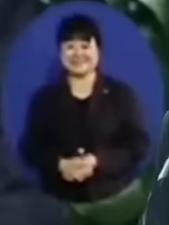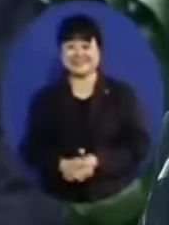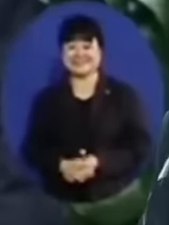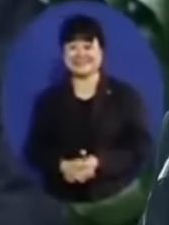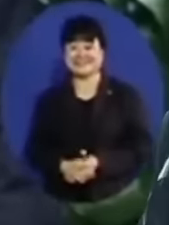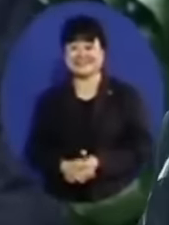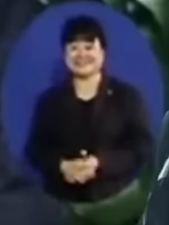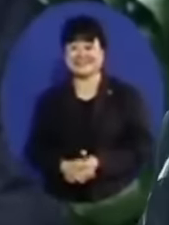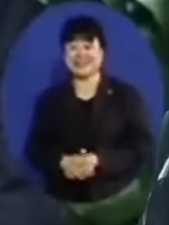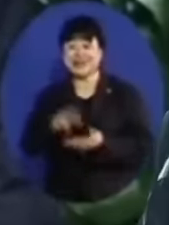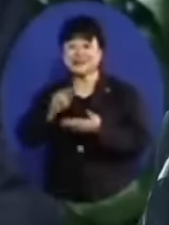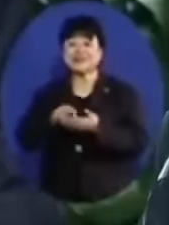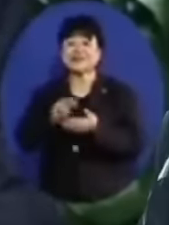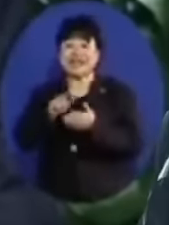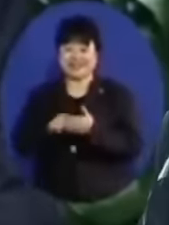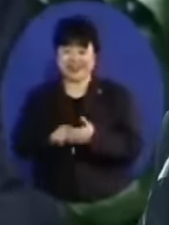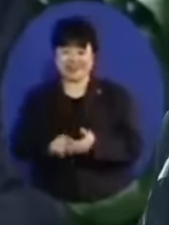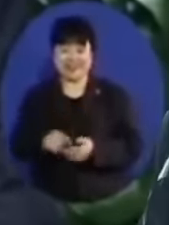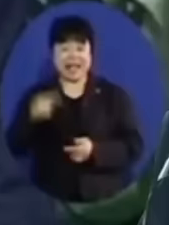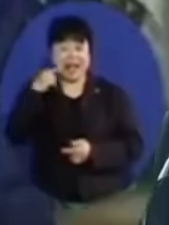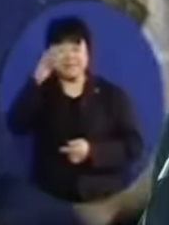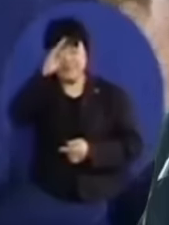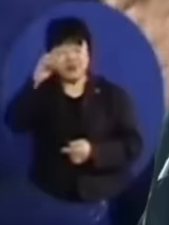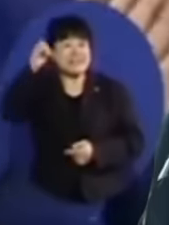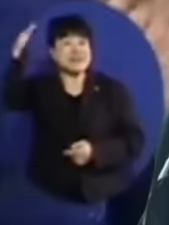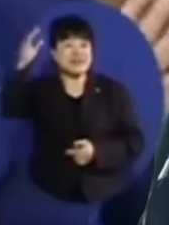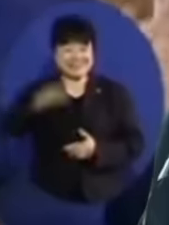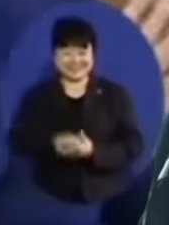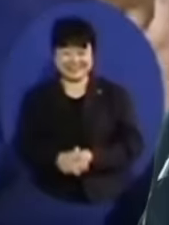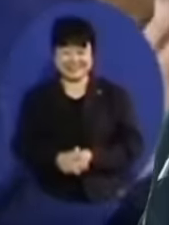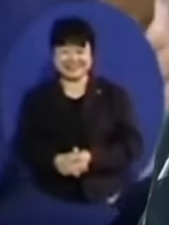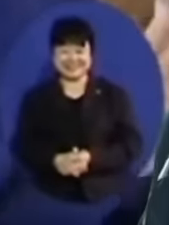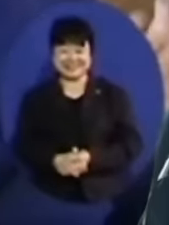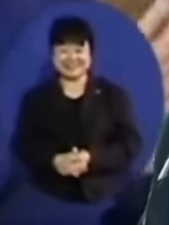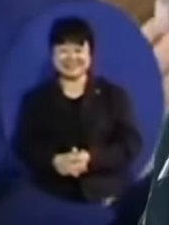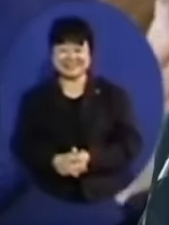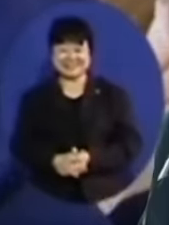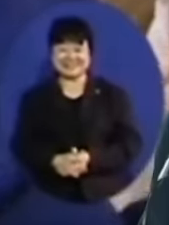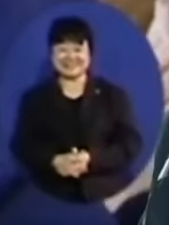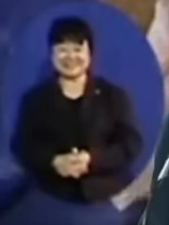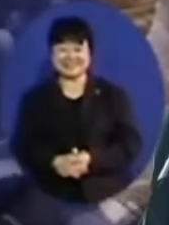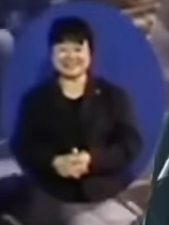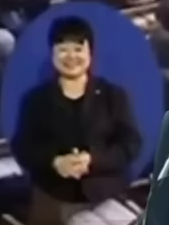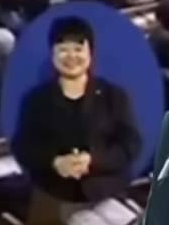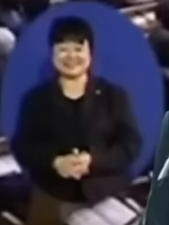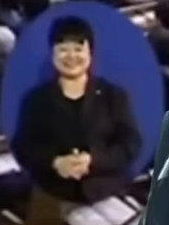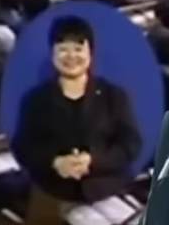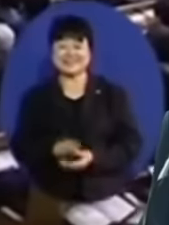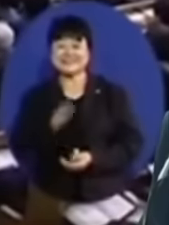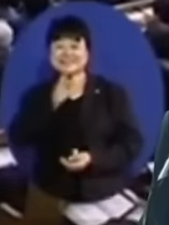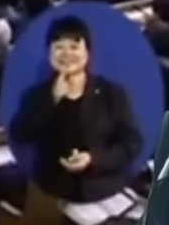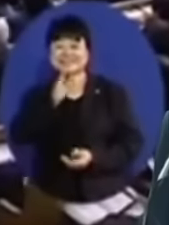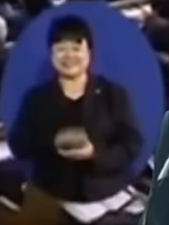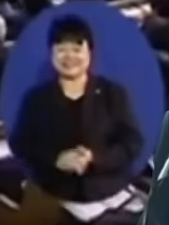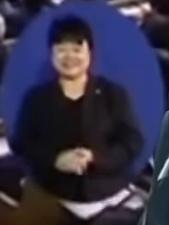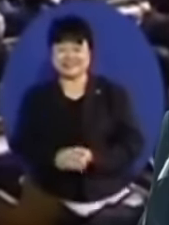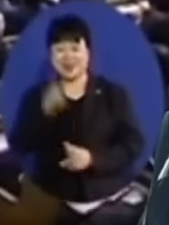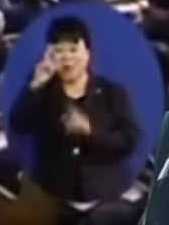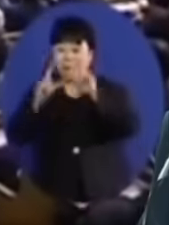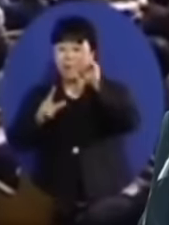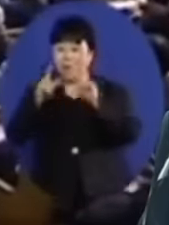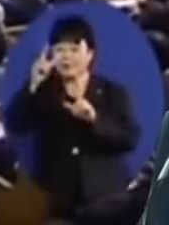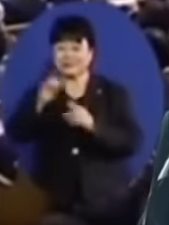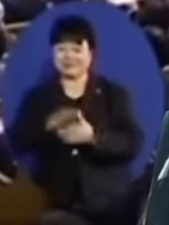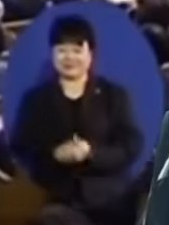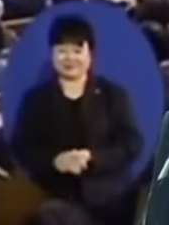숙제한다고 잊어버렸다는 겁니다. 이렇게 권사님 모습이